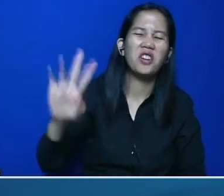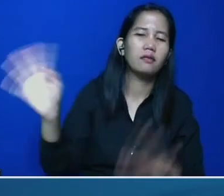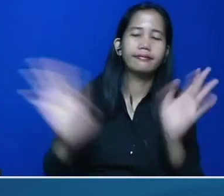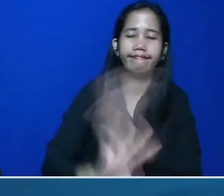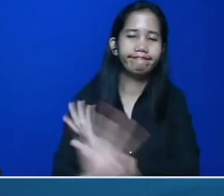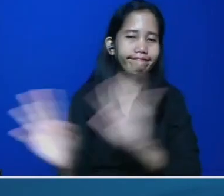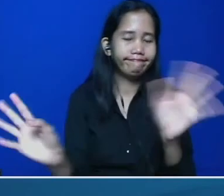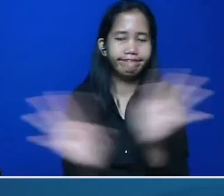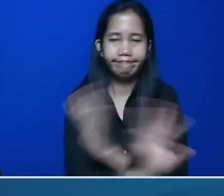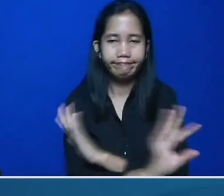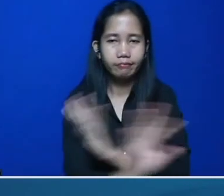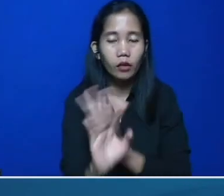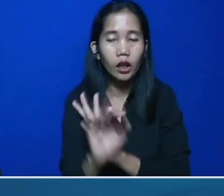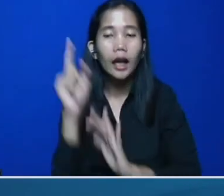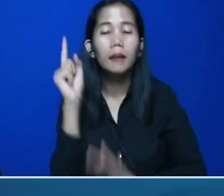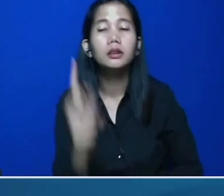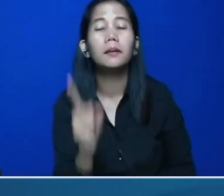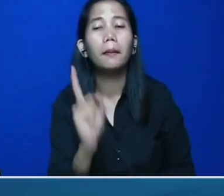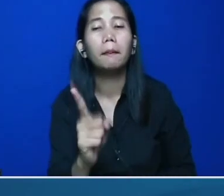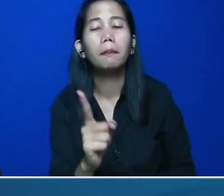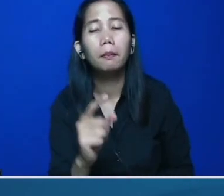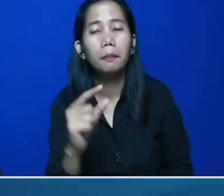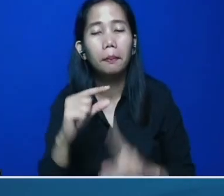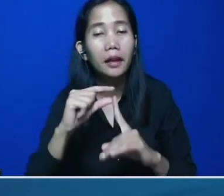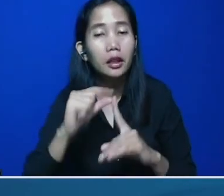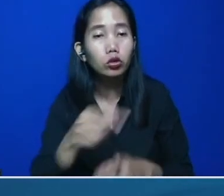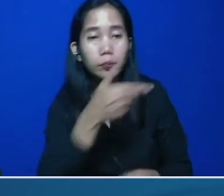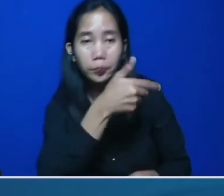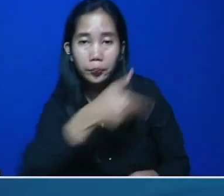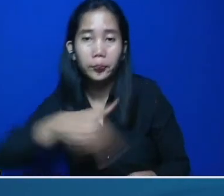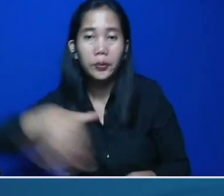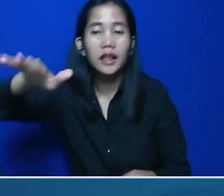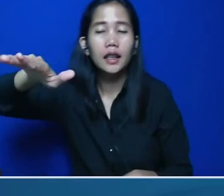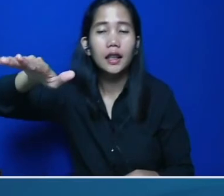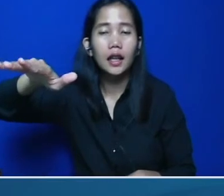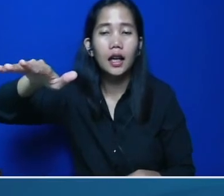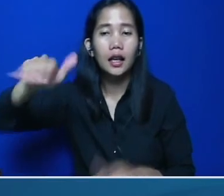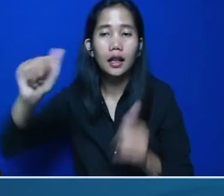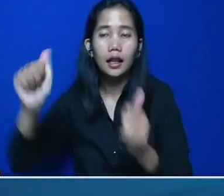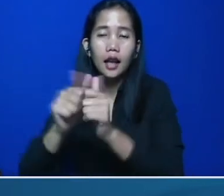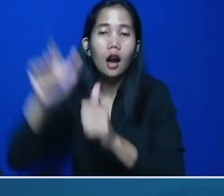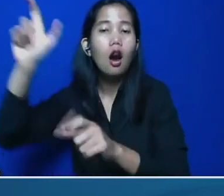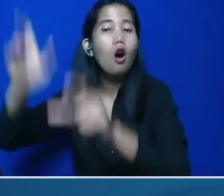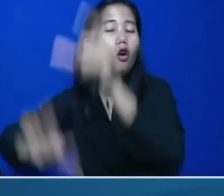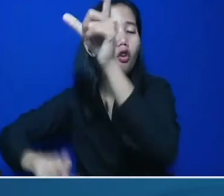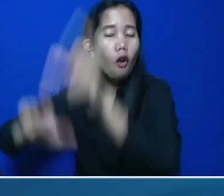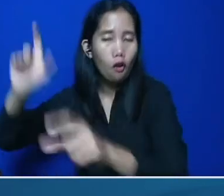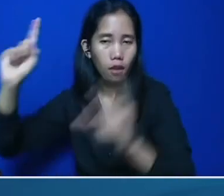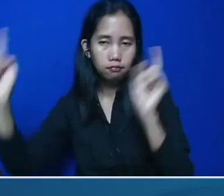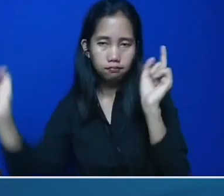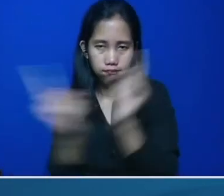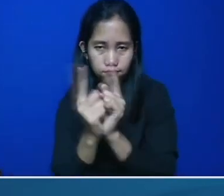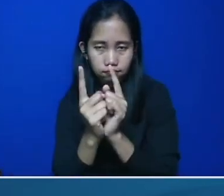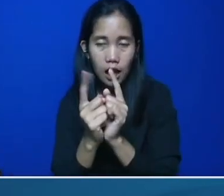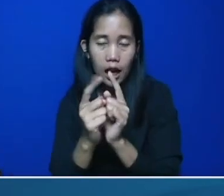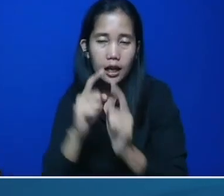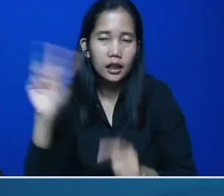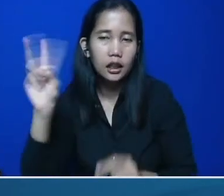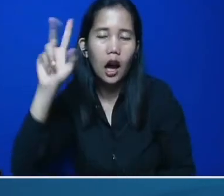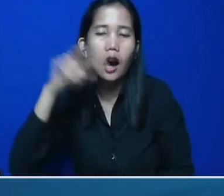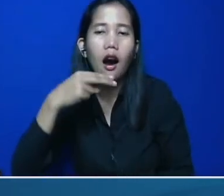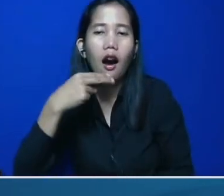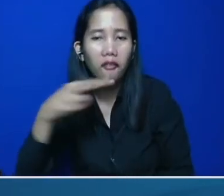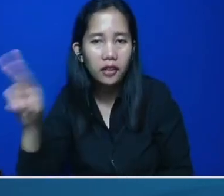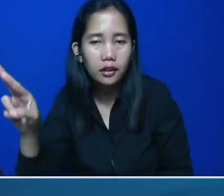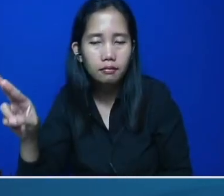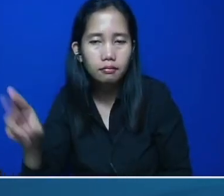kepada pimpinan mereka di hal ini sangat jelas mungkin